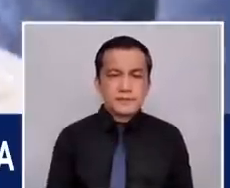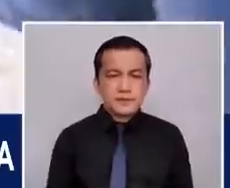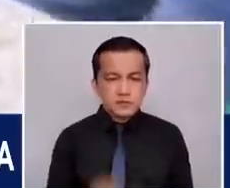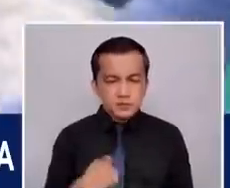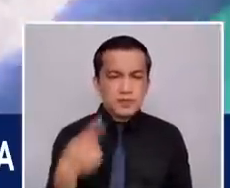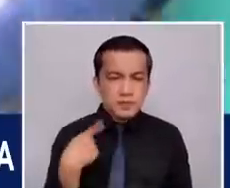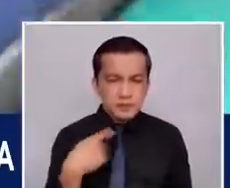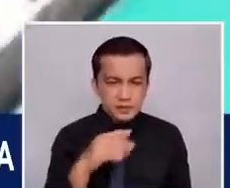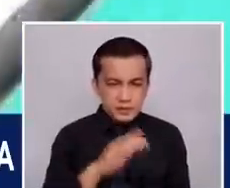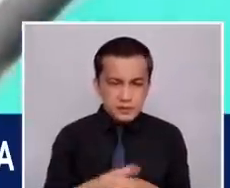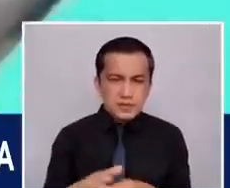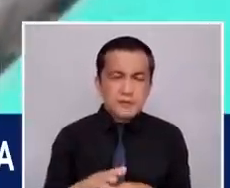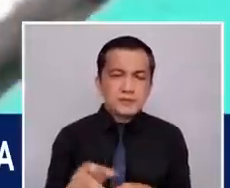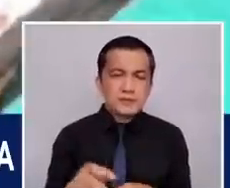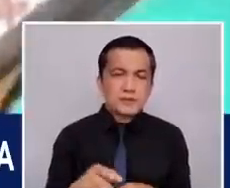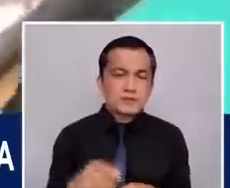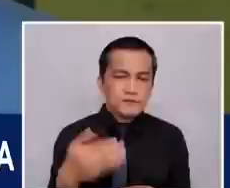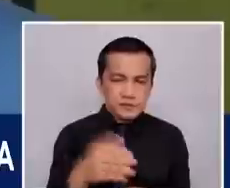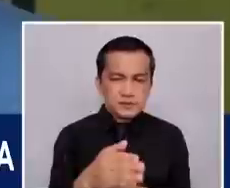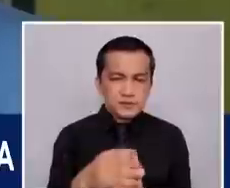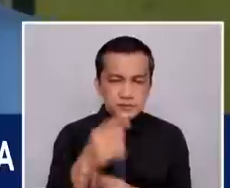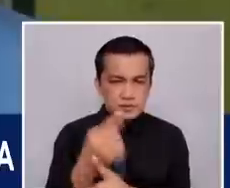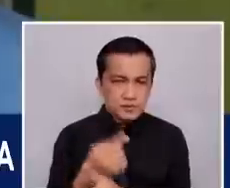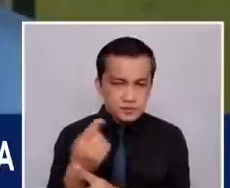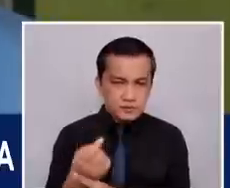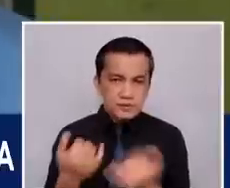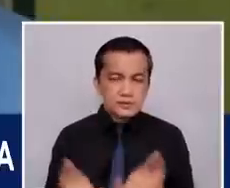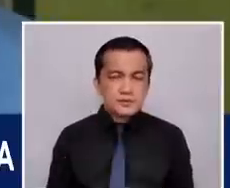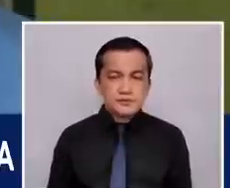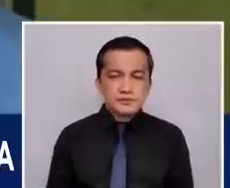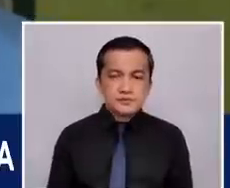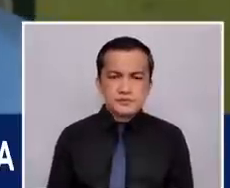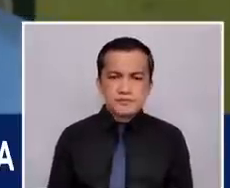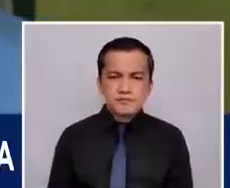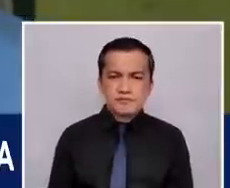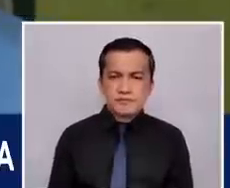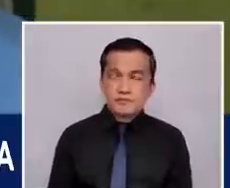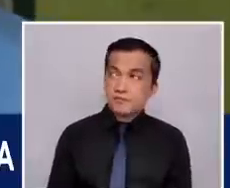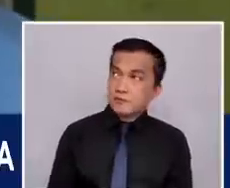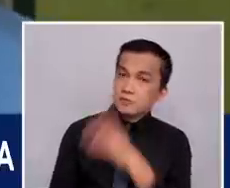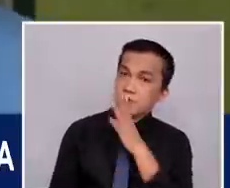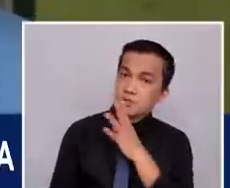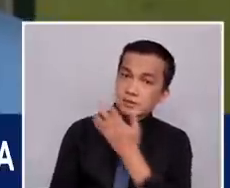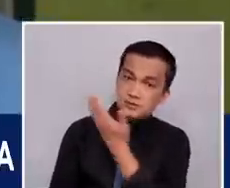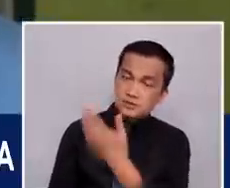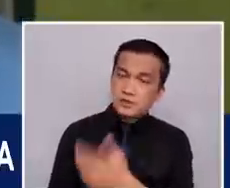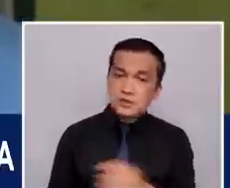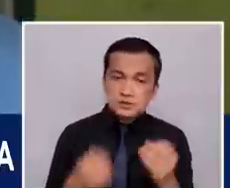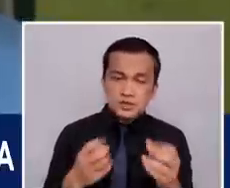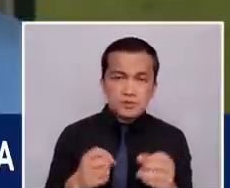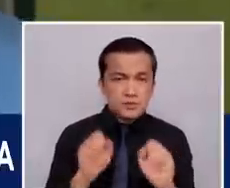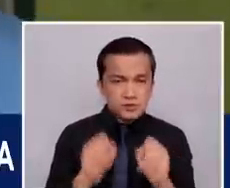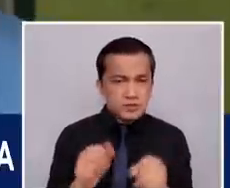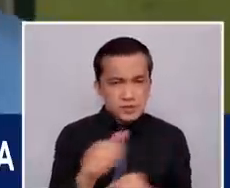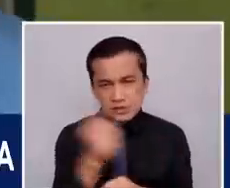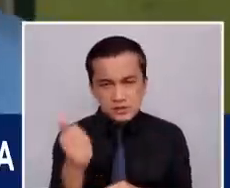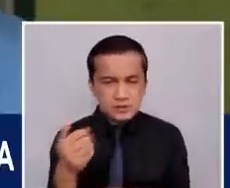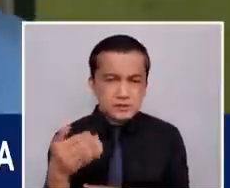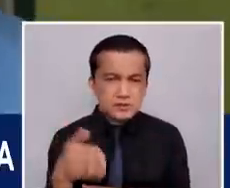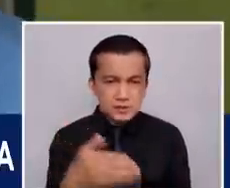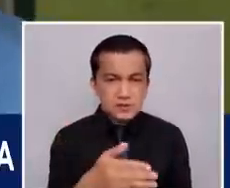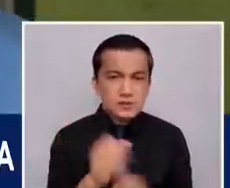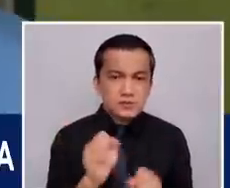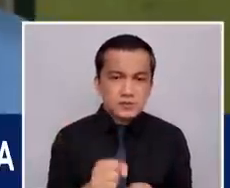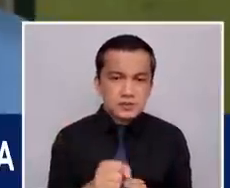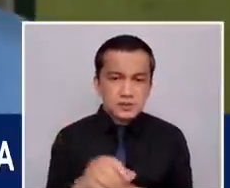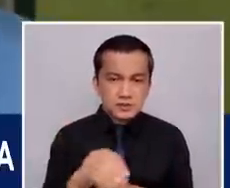pa ding supply ang bansa sa mga buwang ito. Ang dami naman nating mga pwedeng alternatibong isda na pwedeng